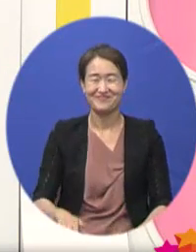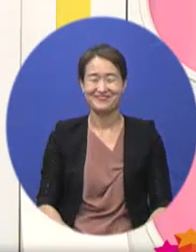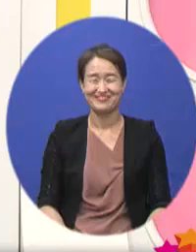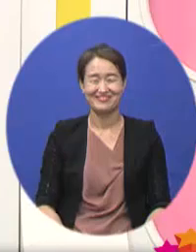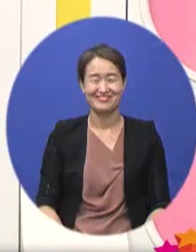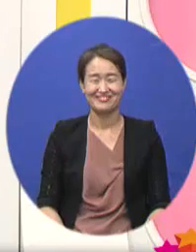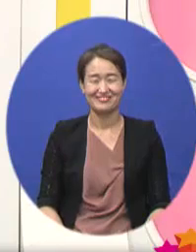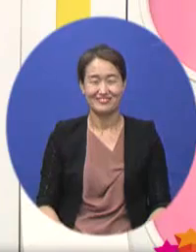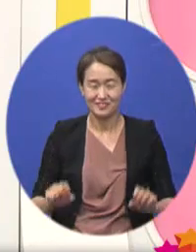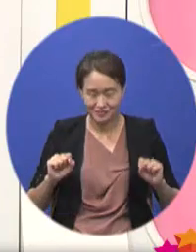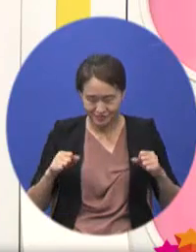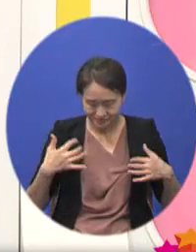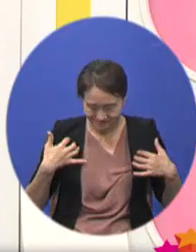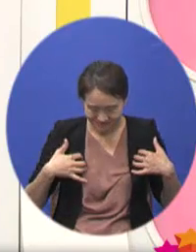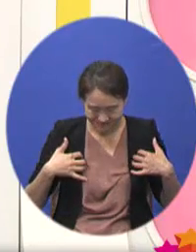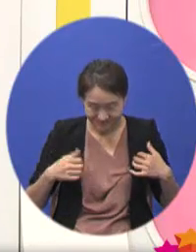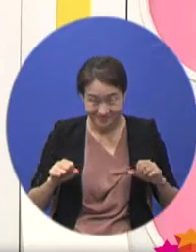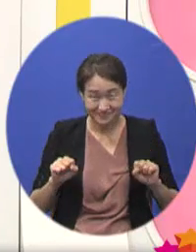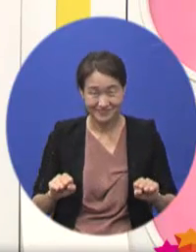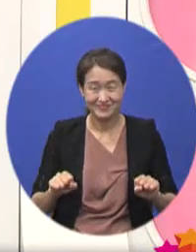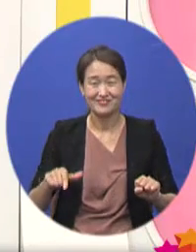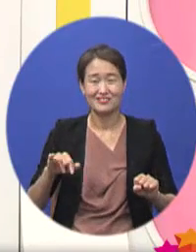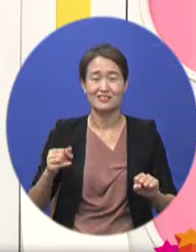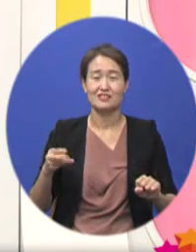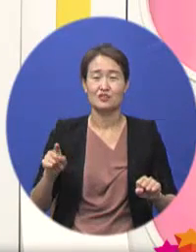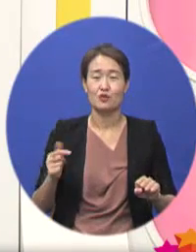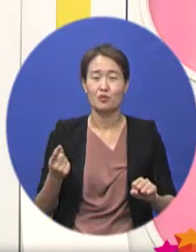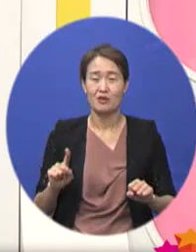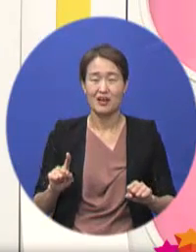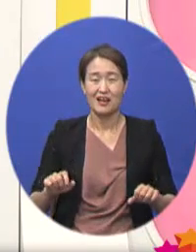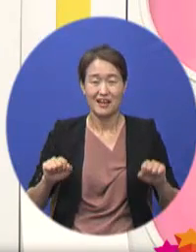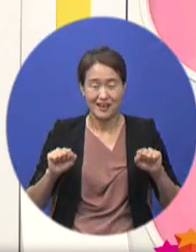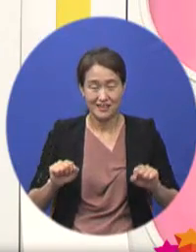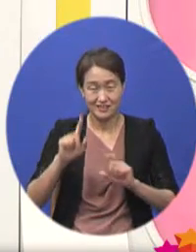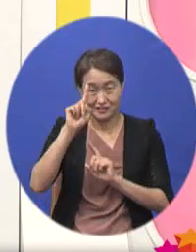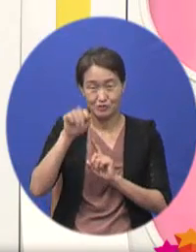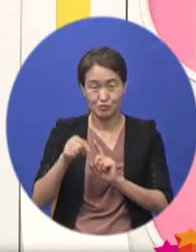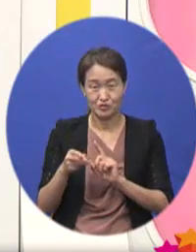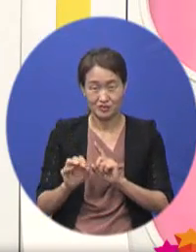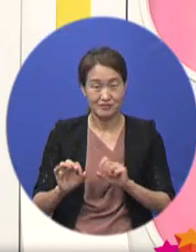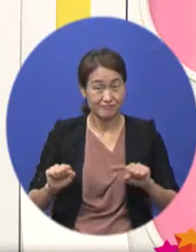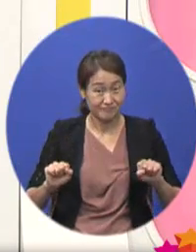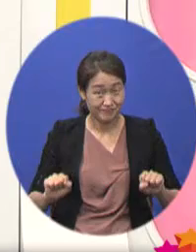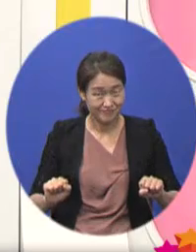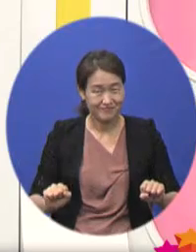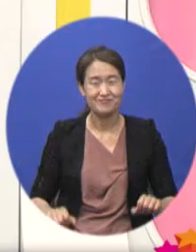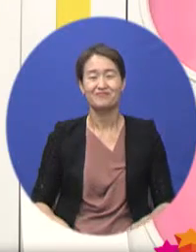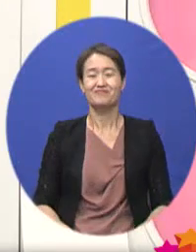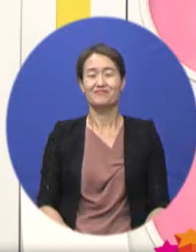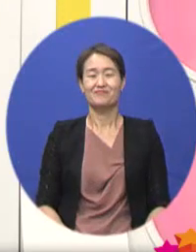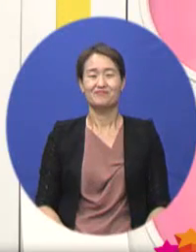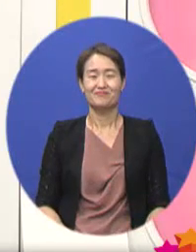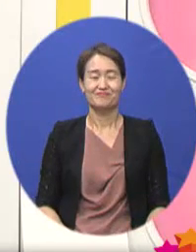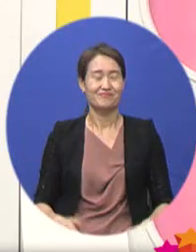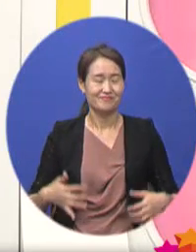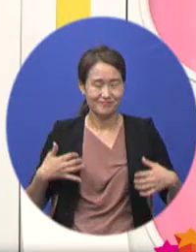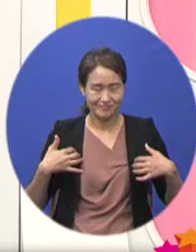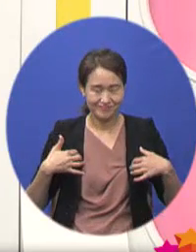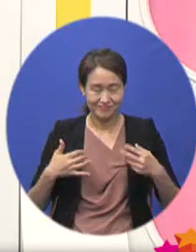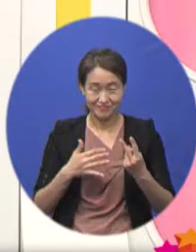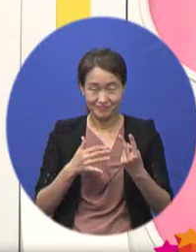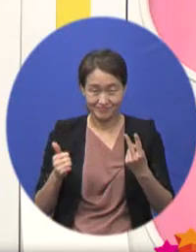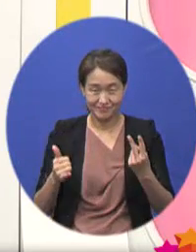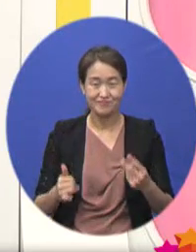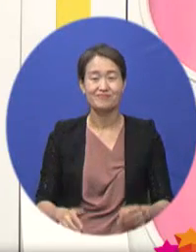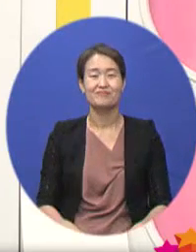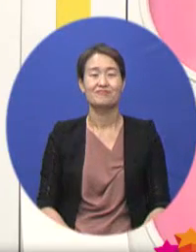여보세요. 반갑습니다. 네, 반갑습니다. 네, 규정아 씨 안녕하세요. 아, 네, 반갑습니다. 안녕하시고요. 네. 반갑습니다. 네.